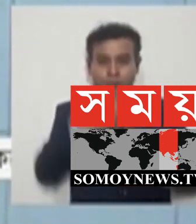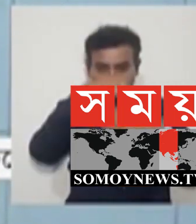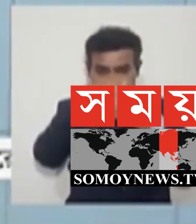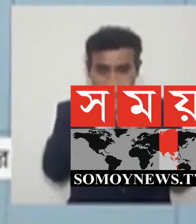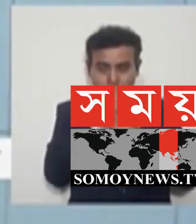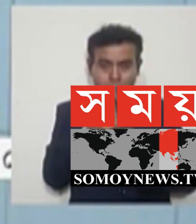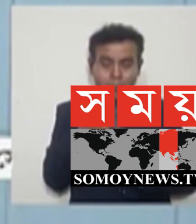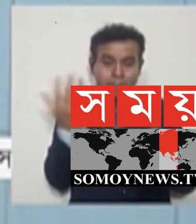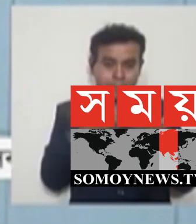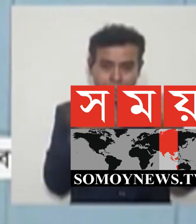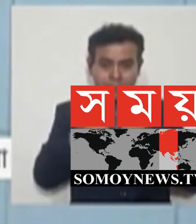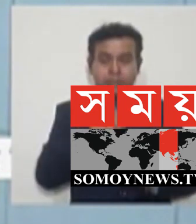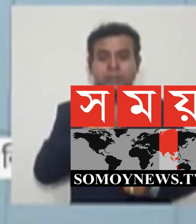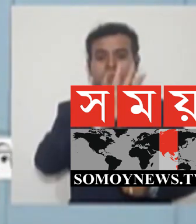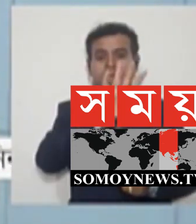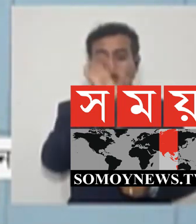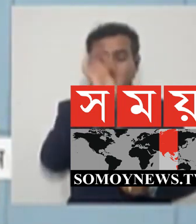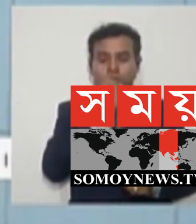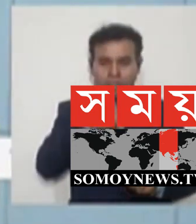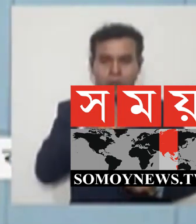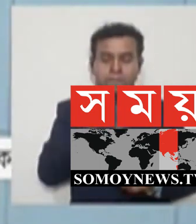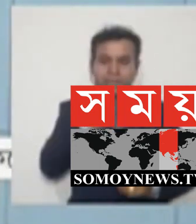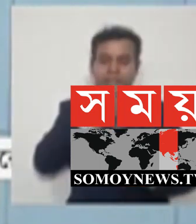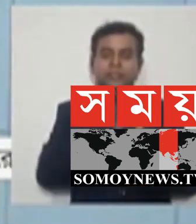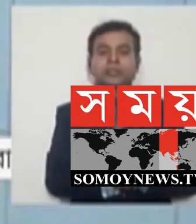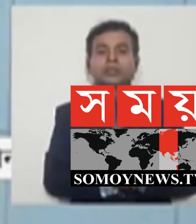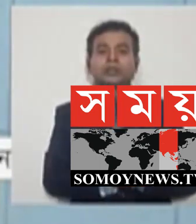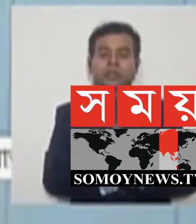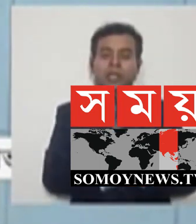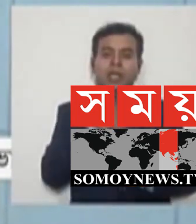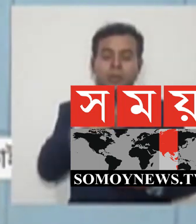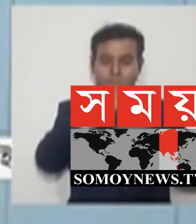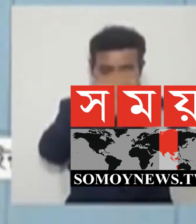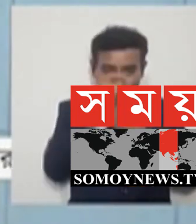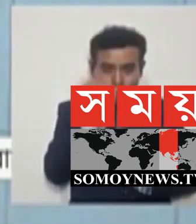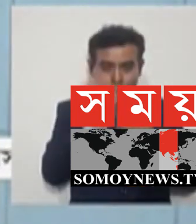4% বেশি এবং নমুনা পরীক্ষা করার হার 16% বেশি।